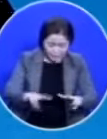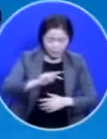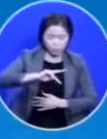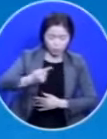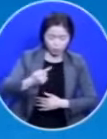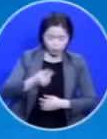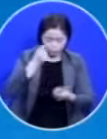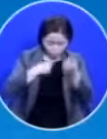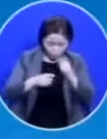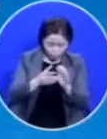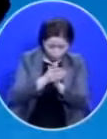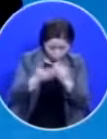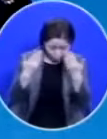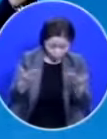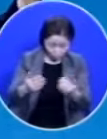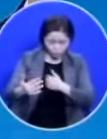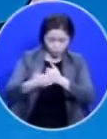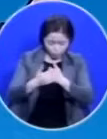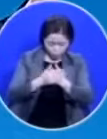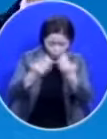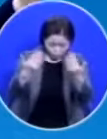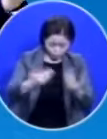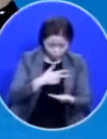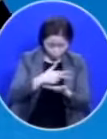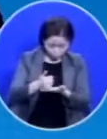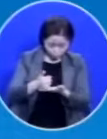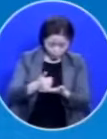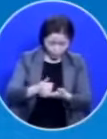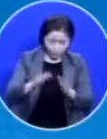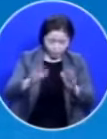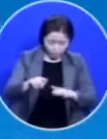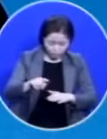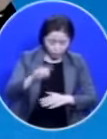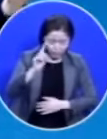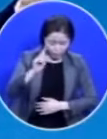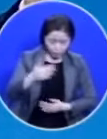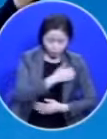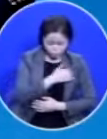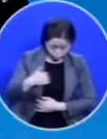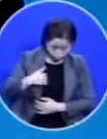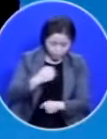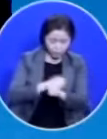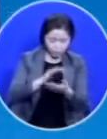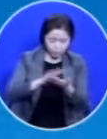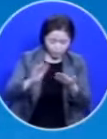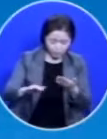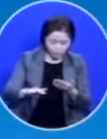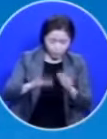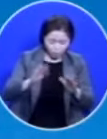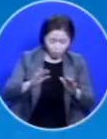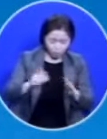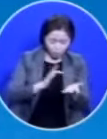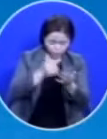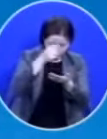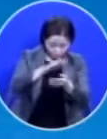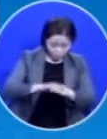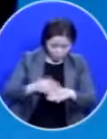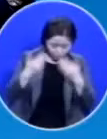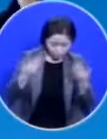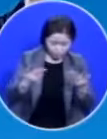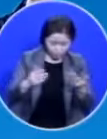기도하시고 도우시는 주님 충분합니다 오늘도 예배드리는 성도들